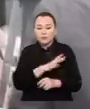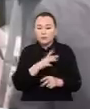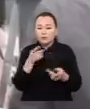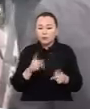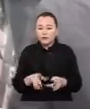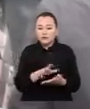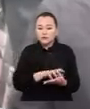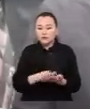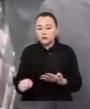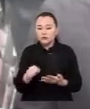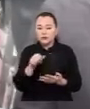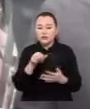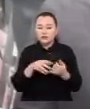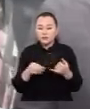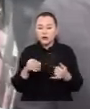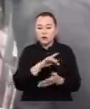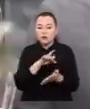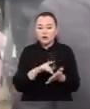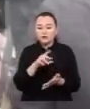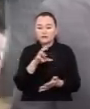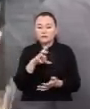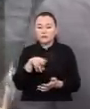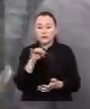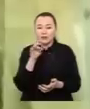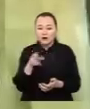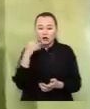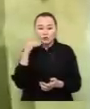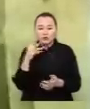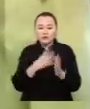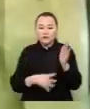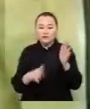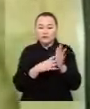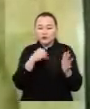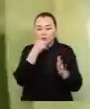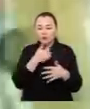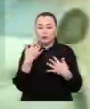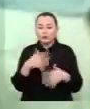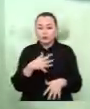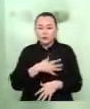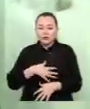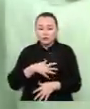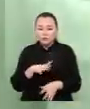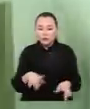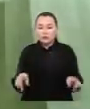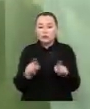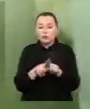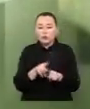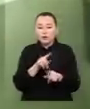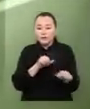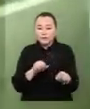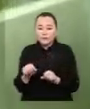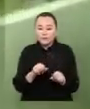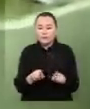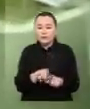буквально стерли с лица земли город Спитак. Турция в 1999 году уже пережила аналогичное по силе